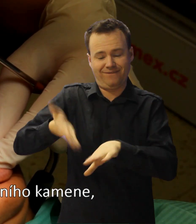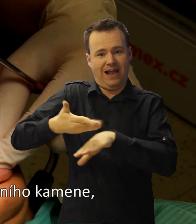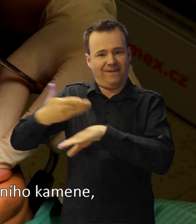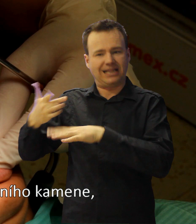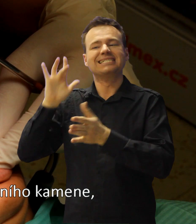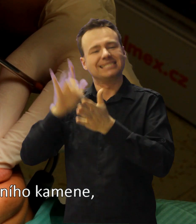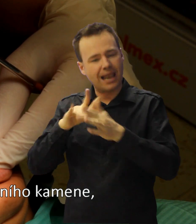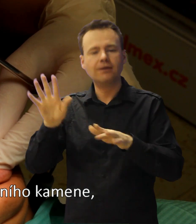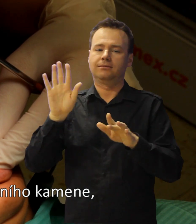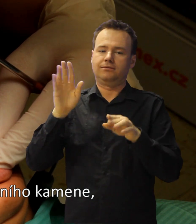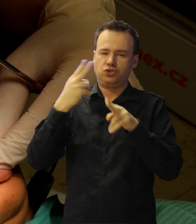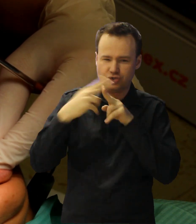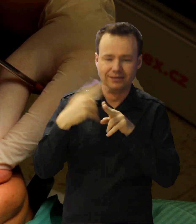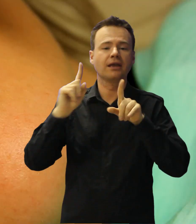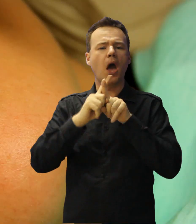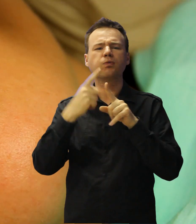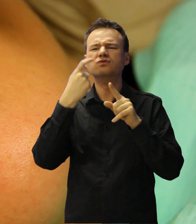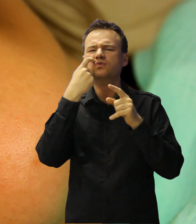odstranění zubního kamene,